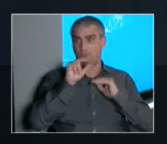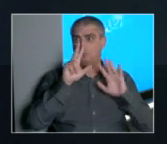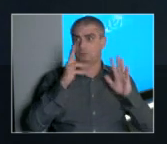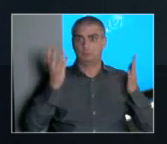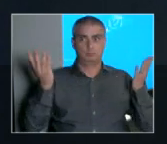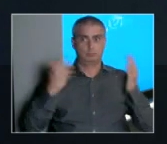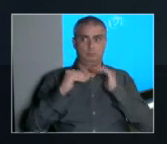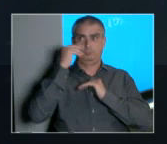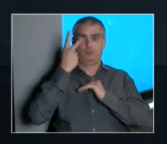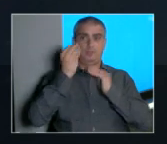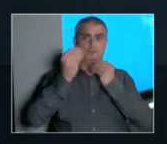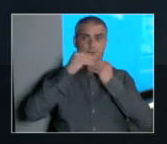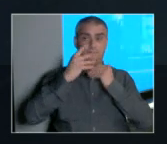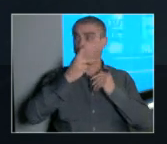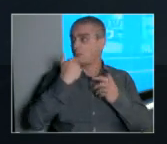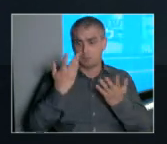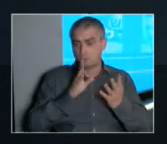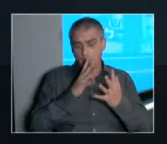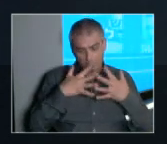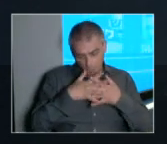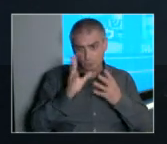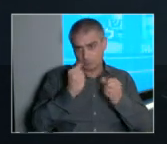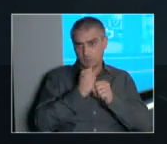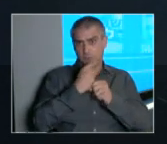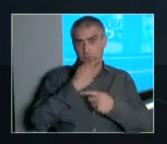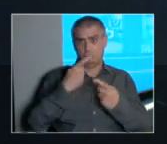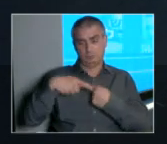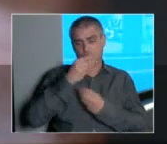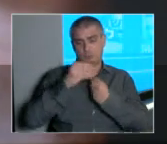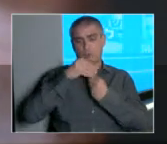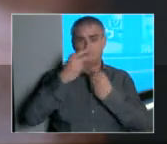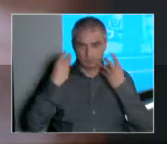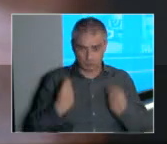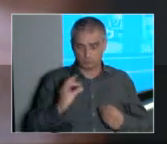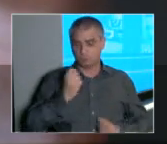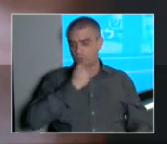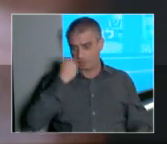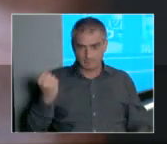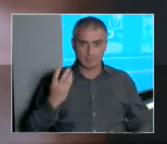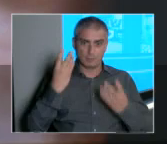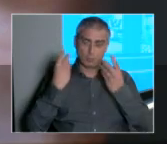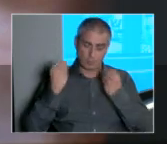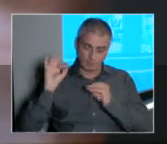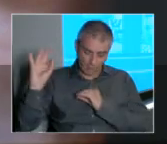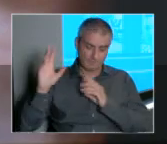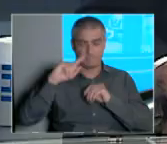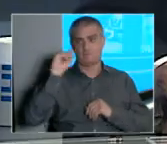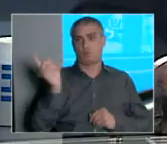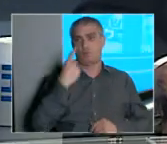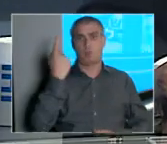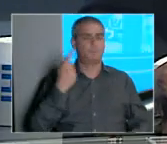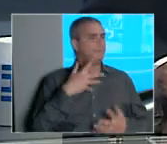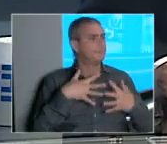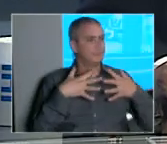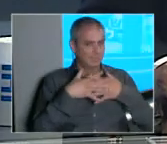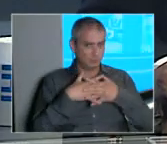סיבה שהאיחוד שהם יעשו, יביא להם תוספת מנדטים, וזה בריא לימין, בריא להם ובריא למערכת. אפרופו